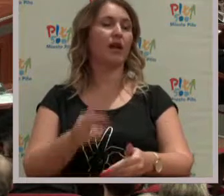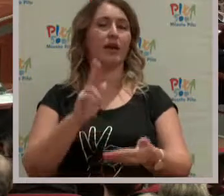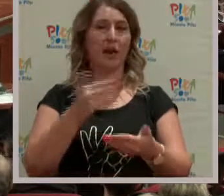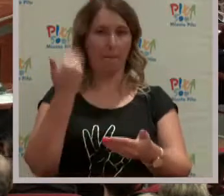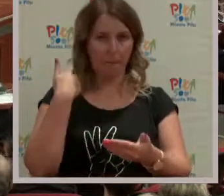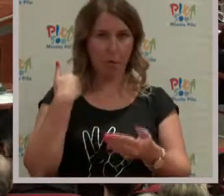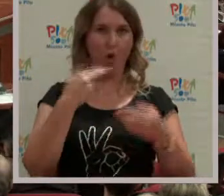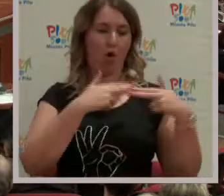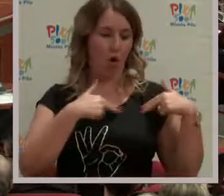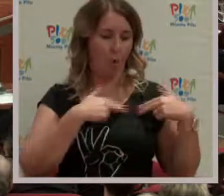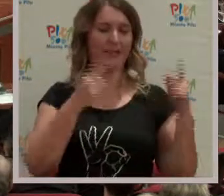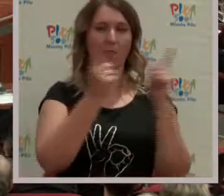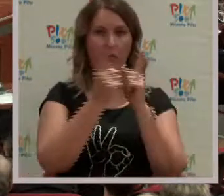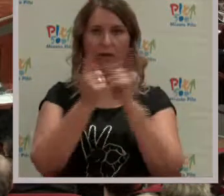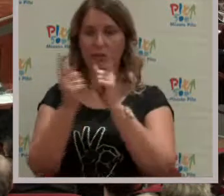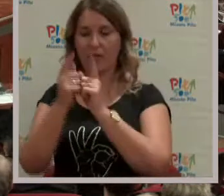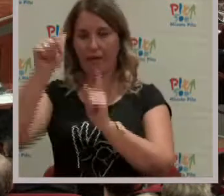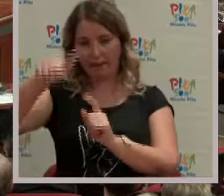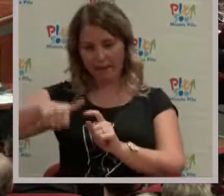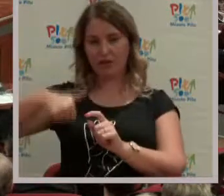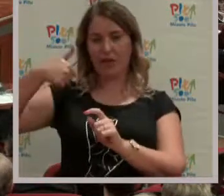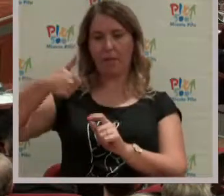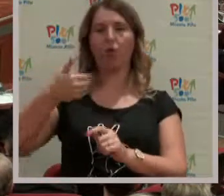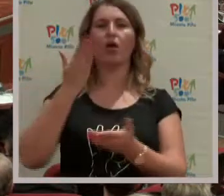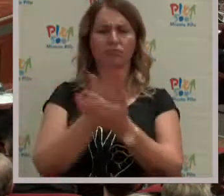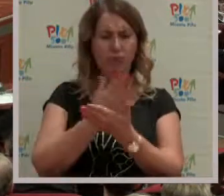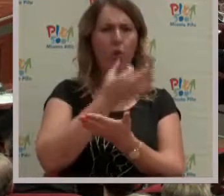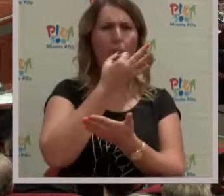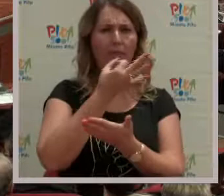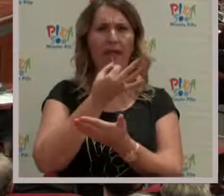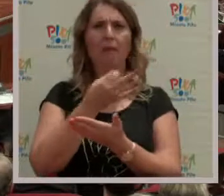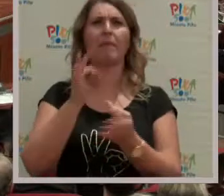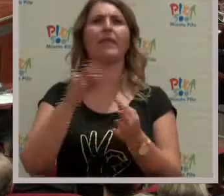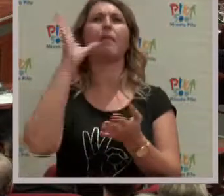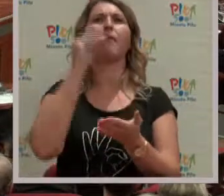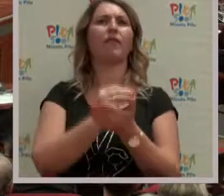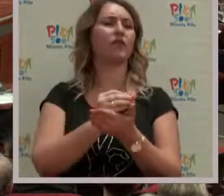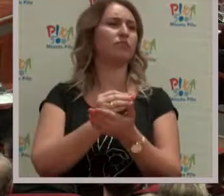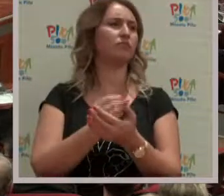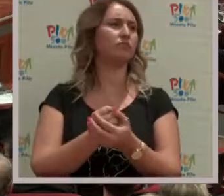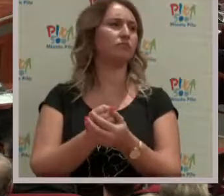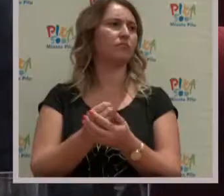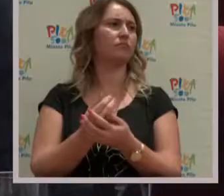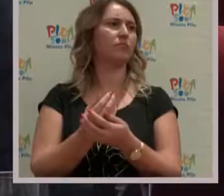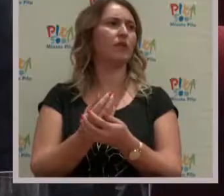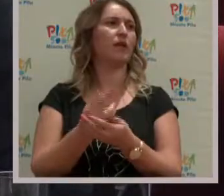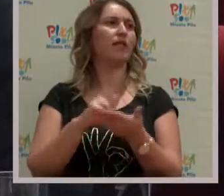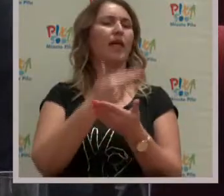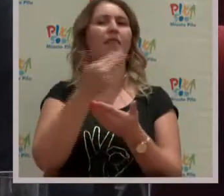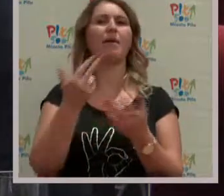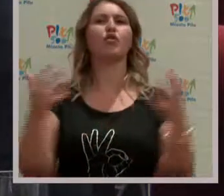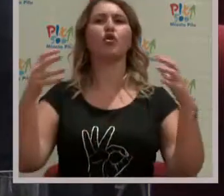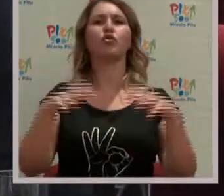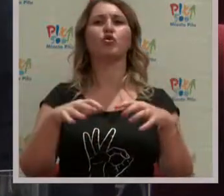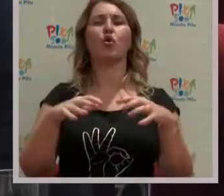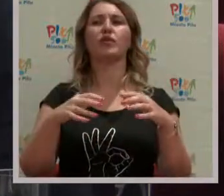zeszłym tygodniu pytałem, to był czas jeszcze przed pewnymi uzgodnieniami i spotkaniami. I stąd moje pytanie o schronisko. Na jakim